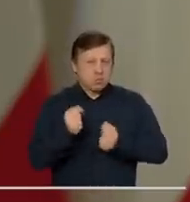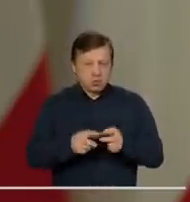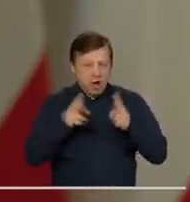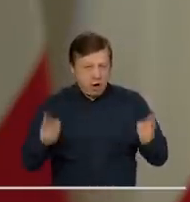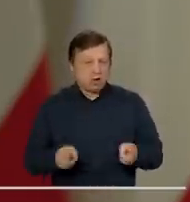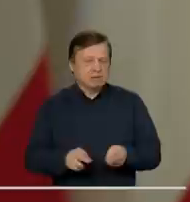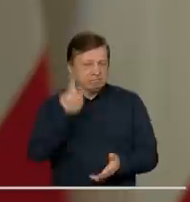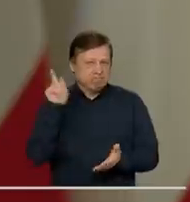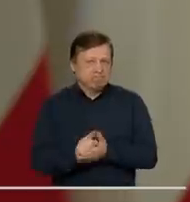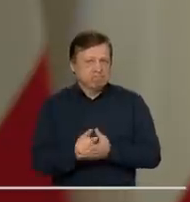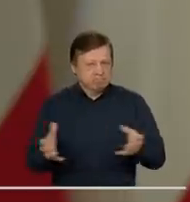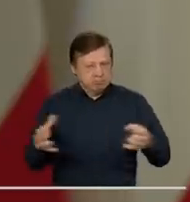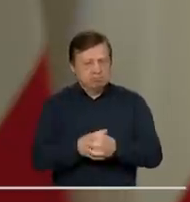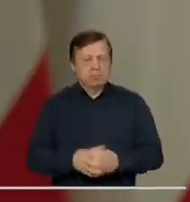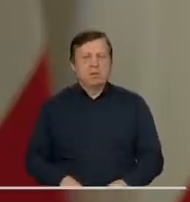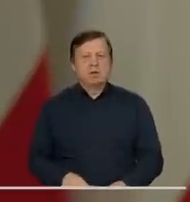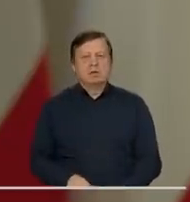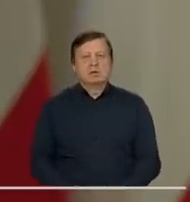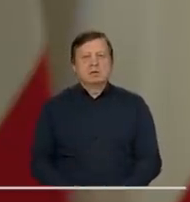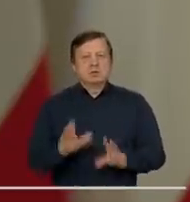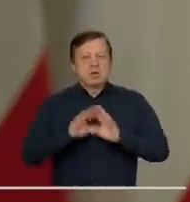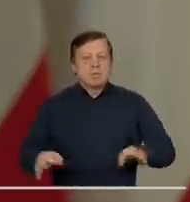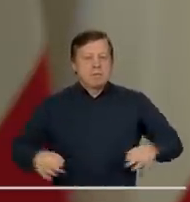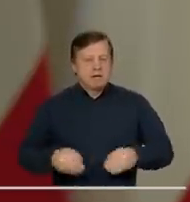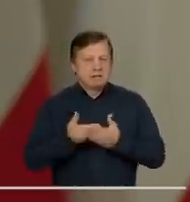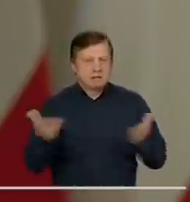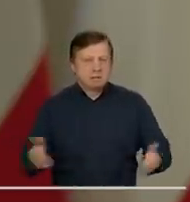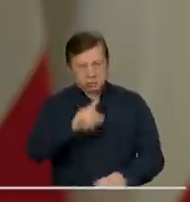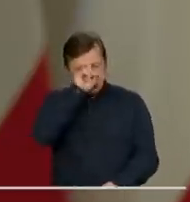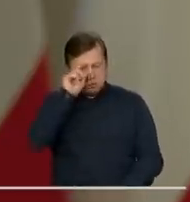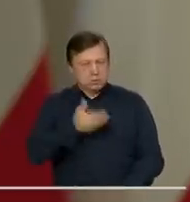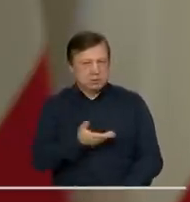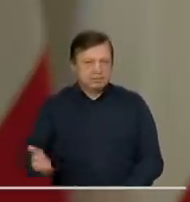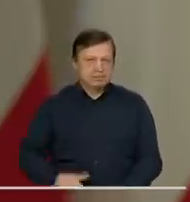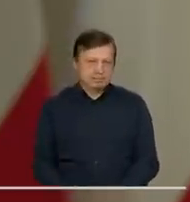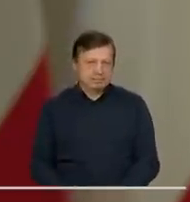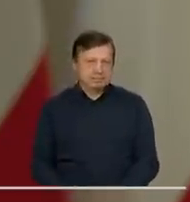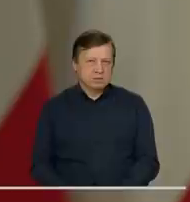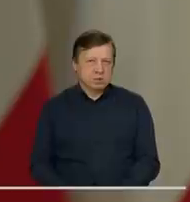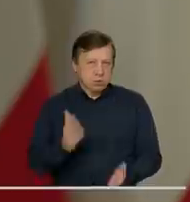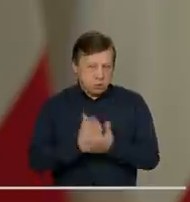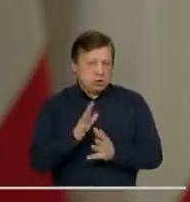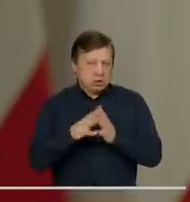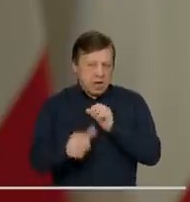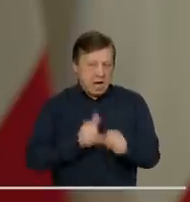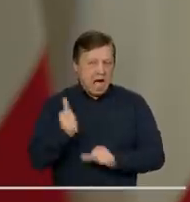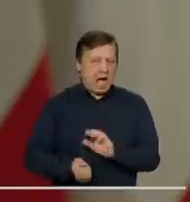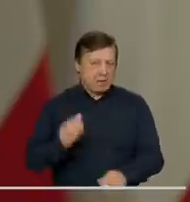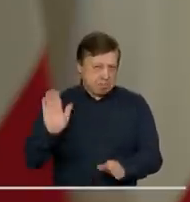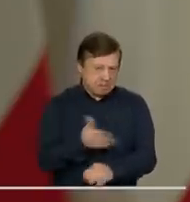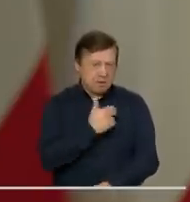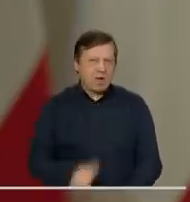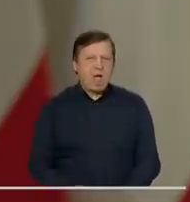egzamin. Drodzy rodacy, szanowni państwo, chociaż minęło 10 lat od tej tragedii,